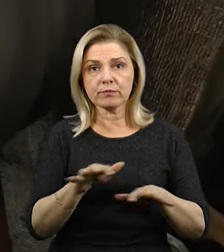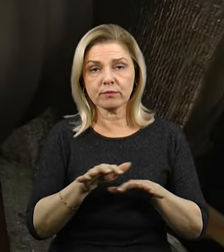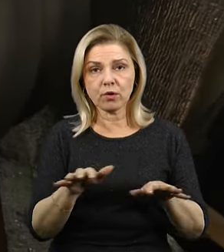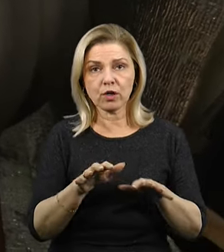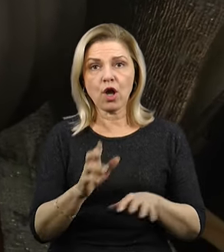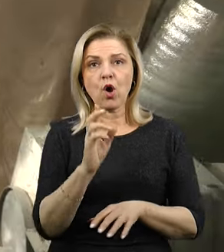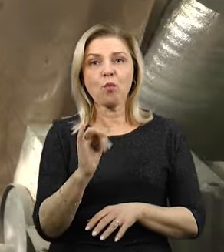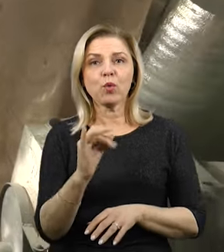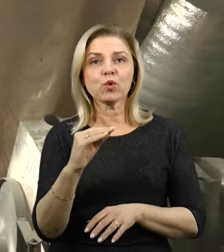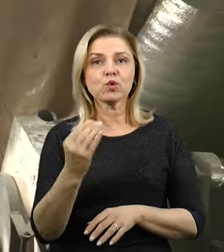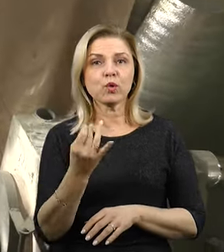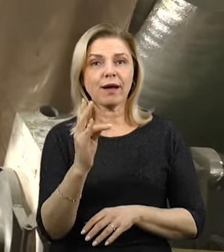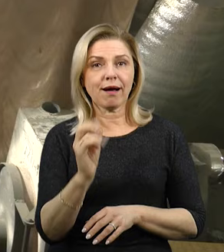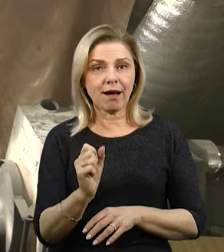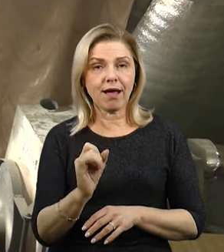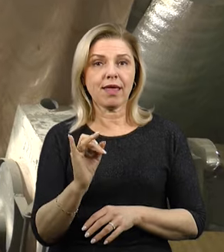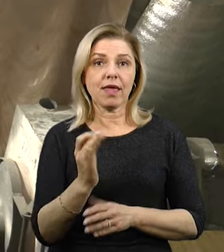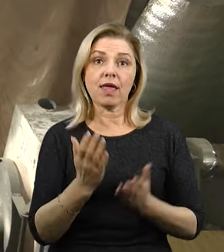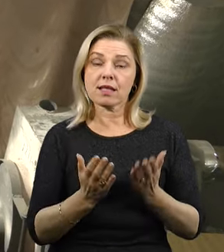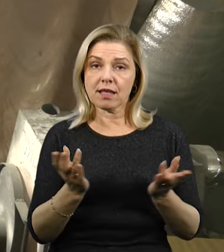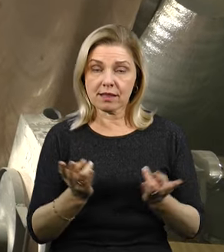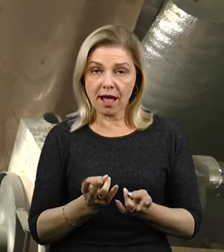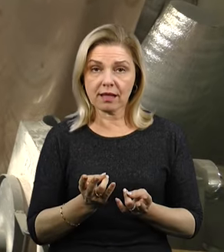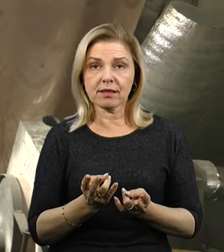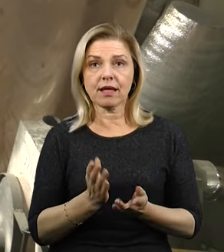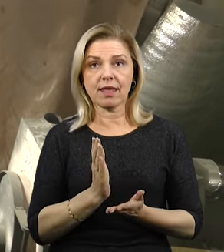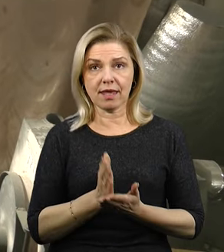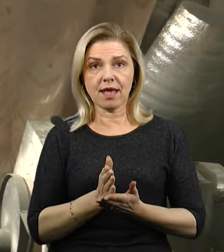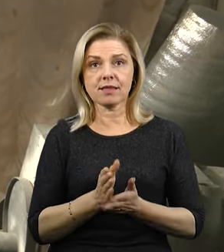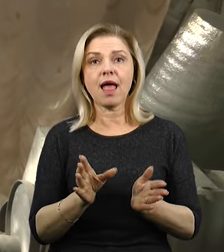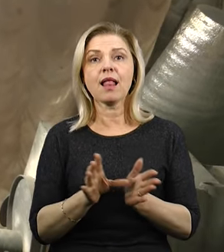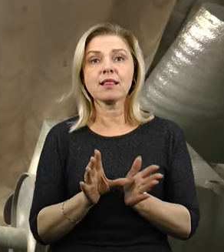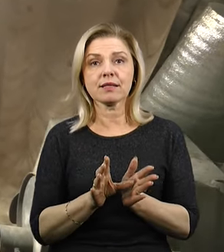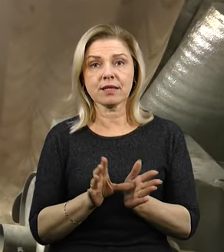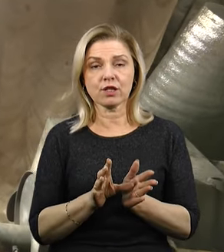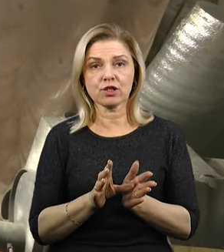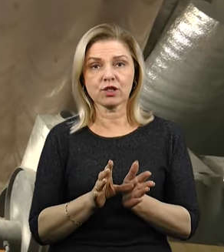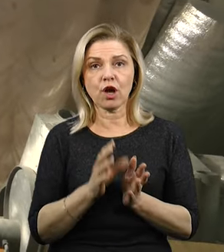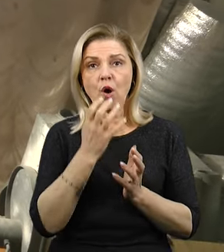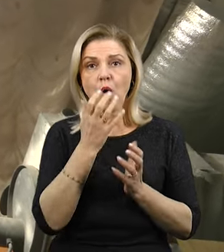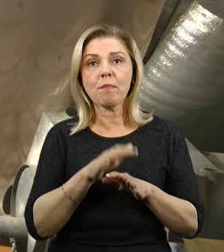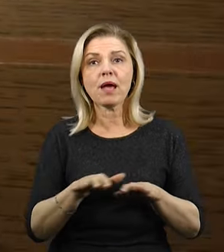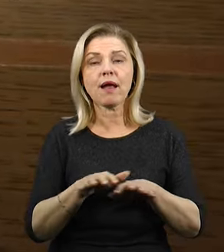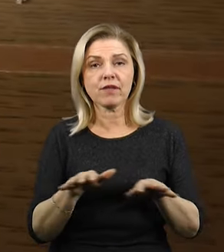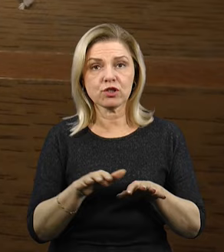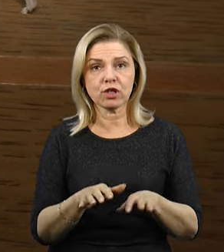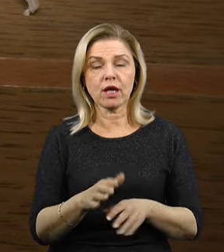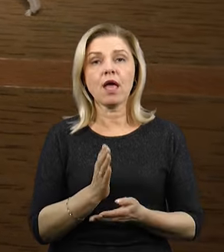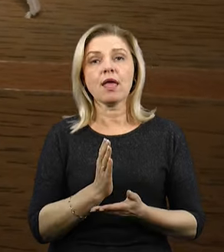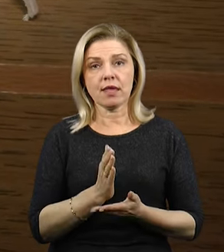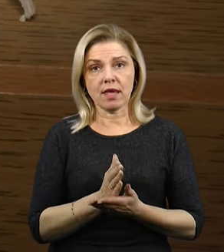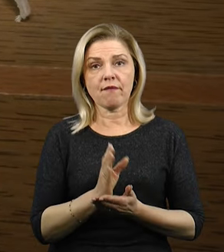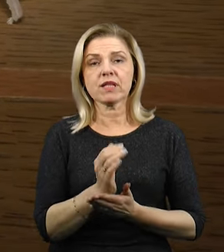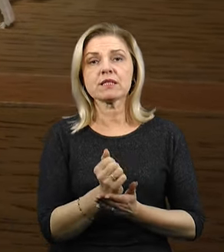буржуйка Ну якщо Надо есть і електричні обігрівачі в нас